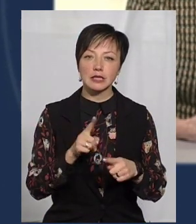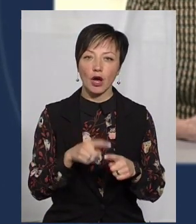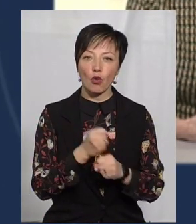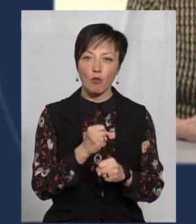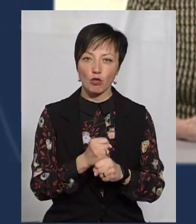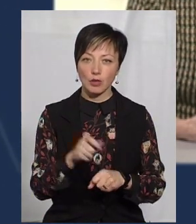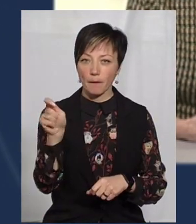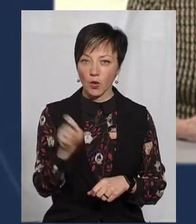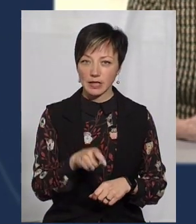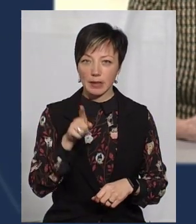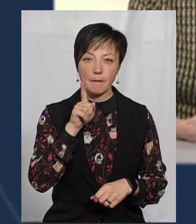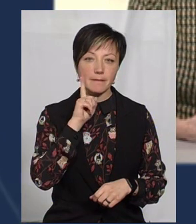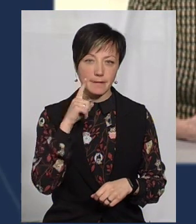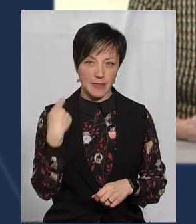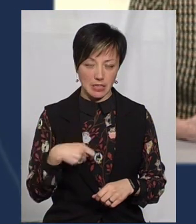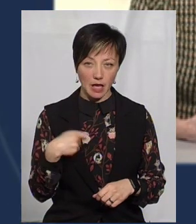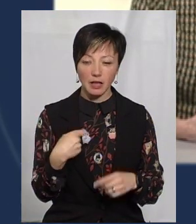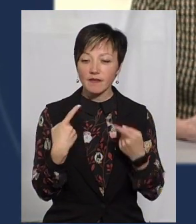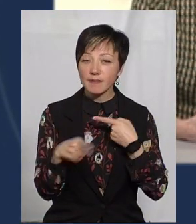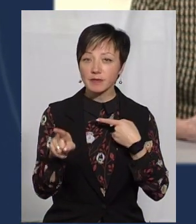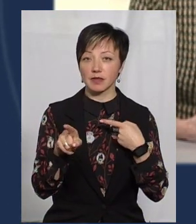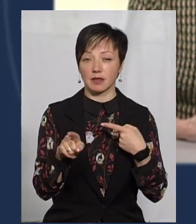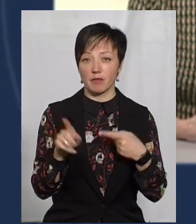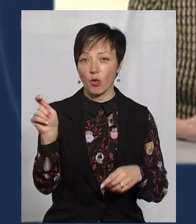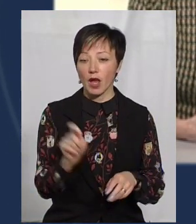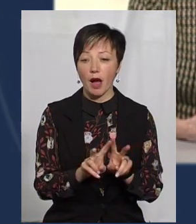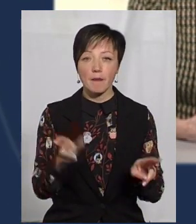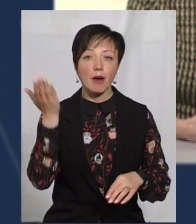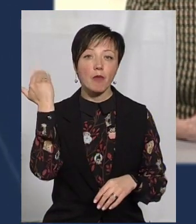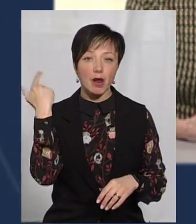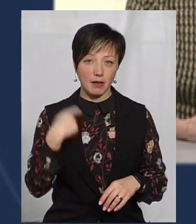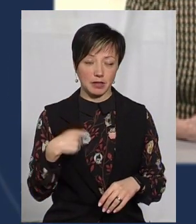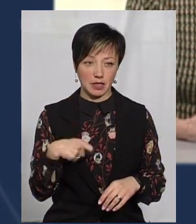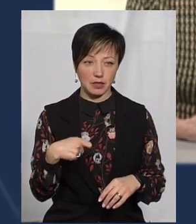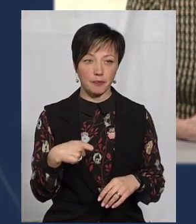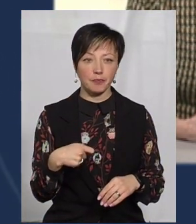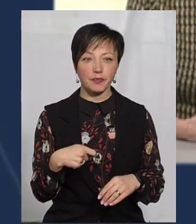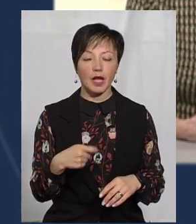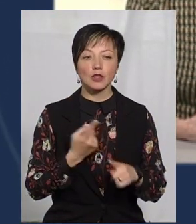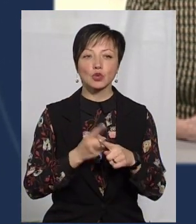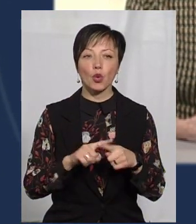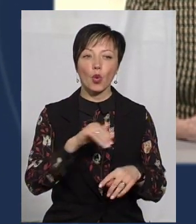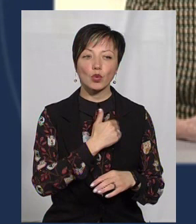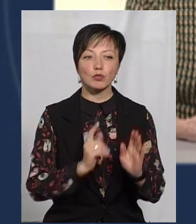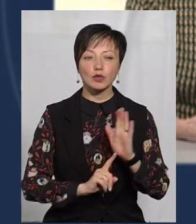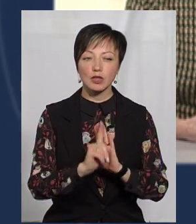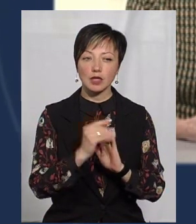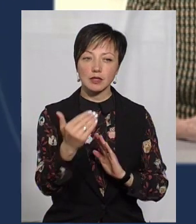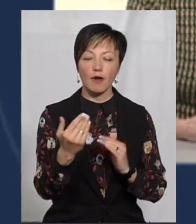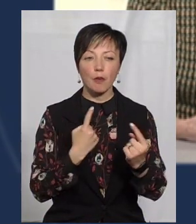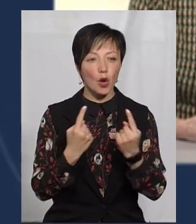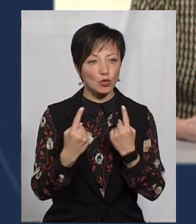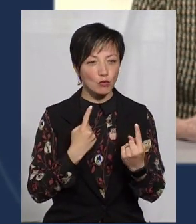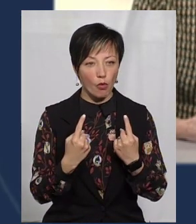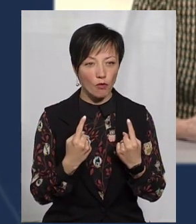поїздка пана Зеленського відрізняється від робочих поїздок його попередників. Отож, з цього хочу почати з вами розмову.